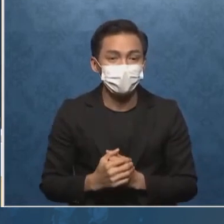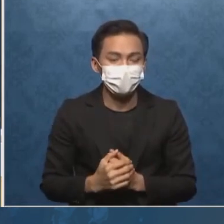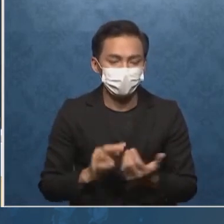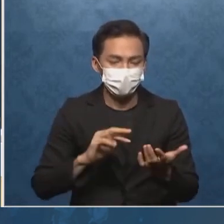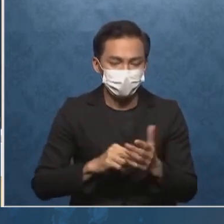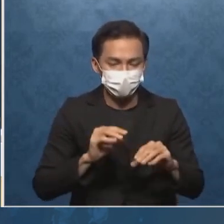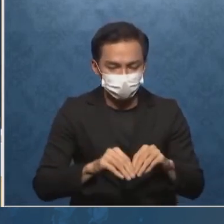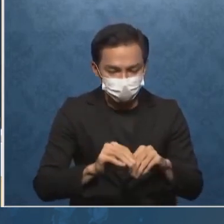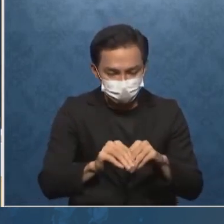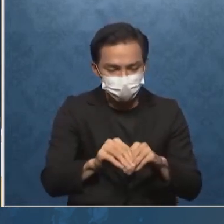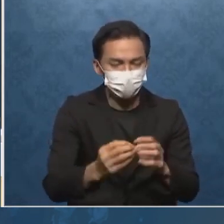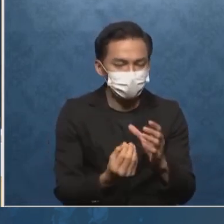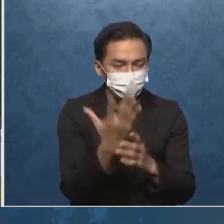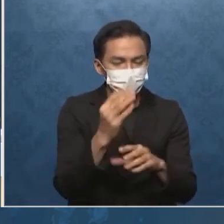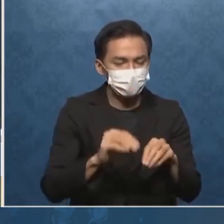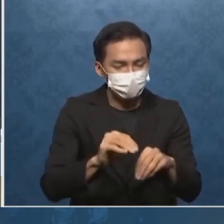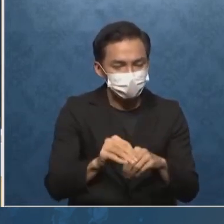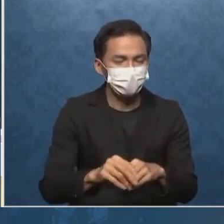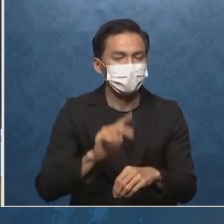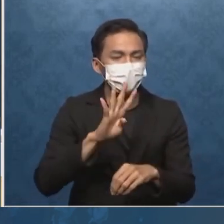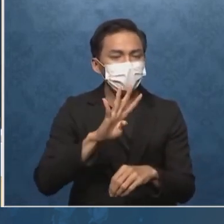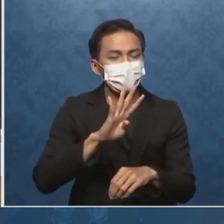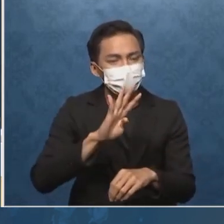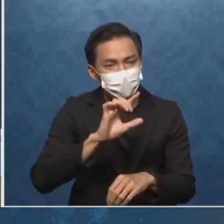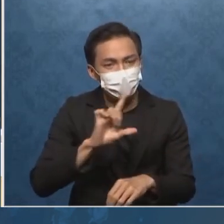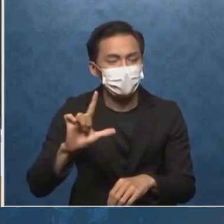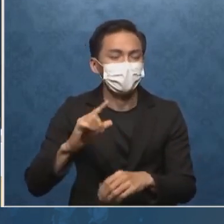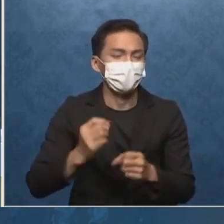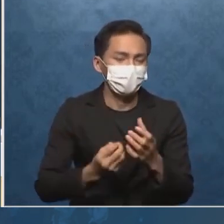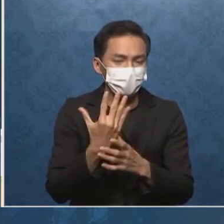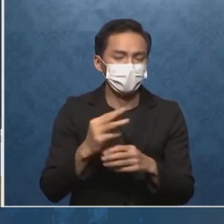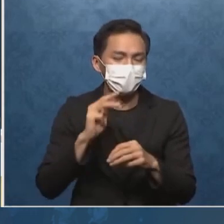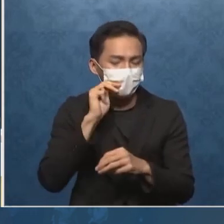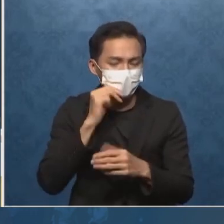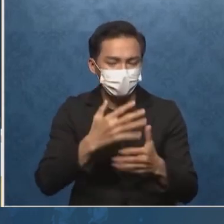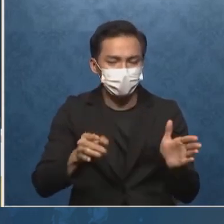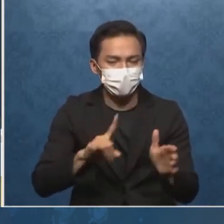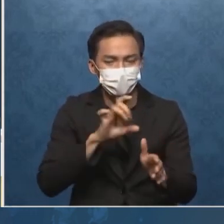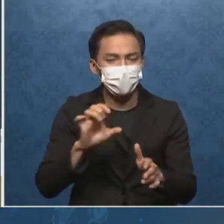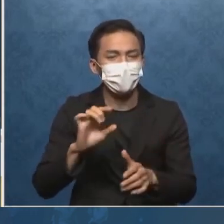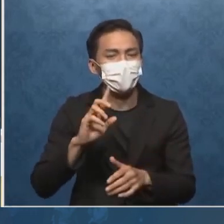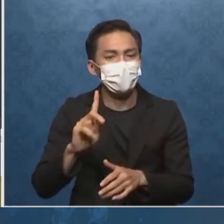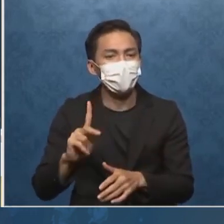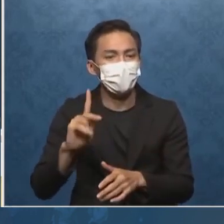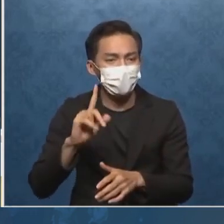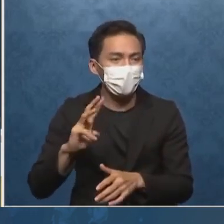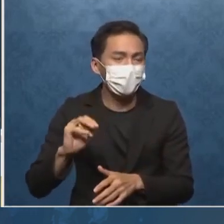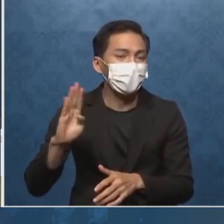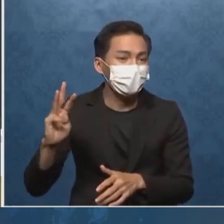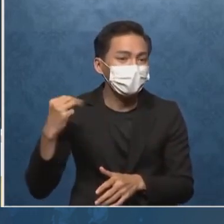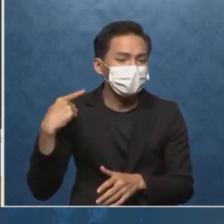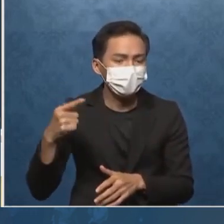ล้านต้นเพิ่มพื้นที่เก็บกักน้ำคือ 400ล้านลูกบาศก์เมตรเกิดพื้นที่เกษตรทฤษฎีใหม่ 2แสนไร่